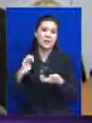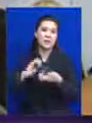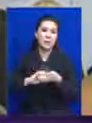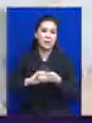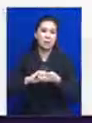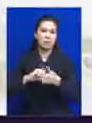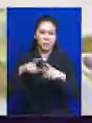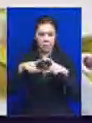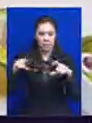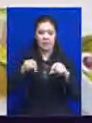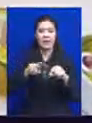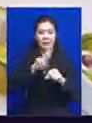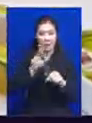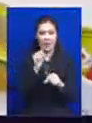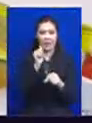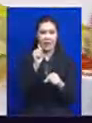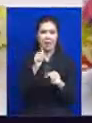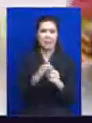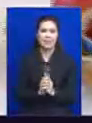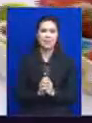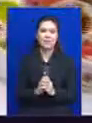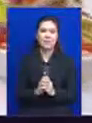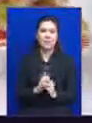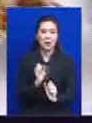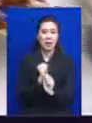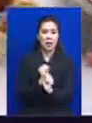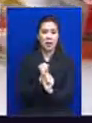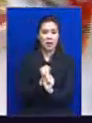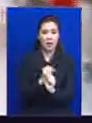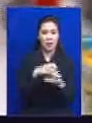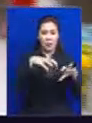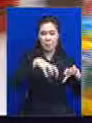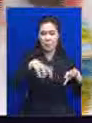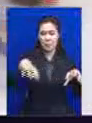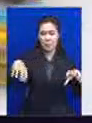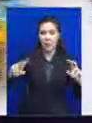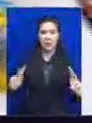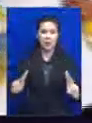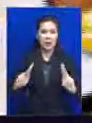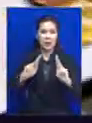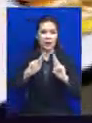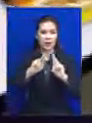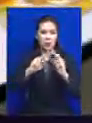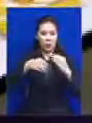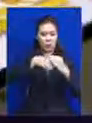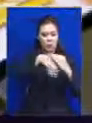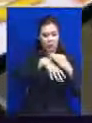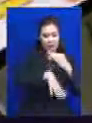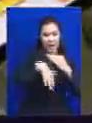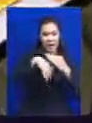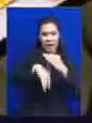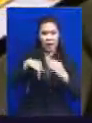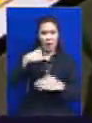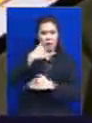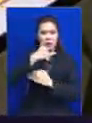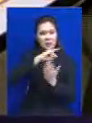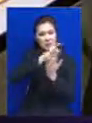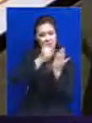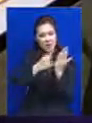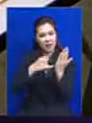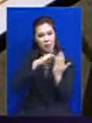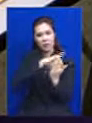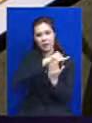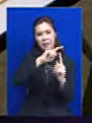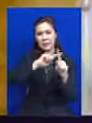มด คูปองวิทย์เพื่อโอท็อปนั้นดำเนินการในหลายหน่วยงานของกระทรวงรวมถึงเครือข่ายการทำงานในต่างจังหวัดทางอุทยานวิทยาศ